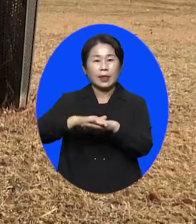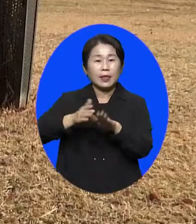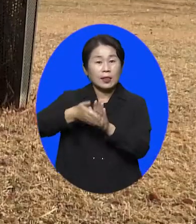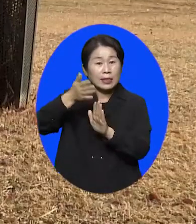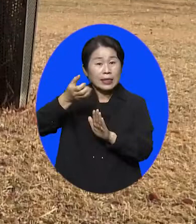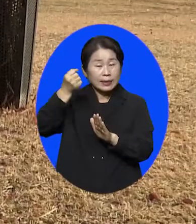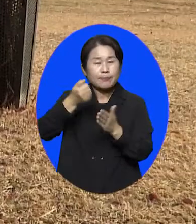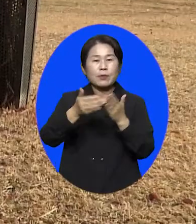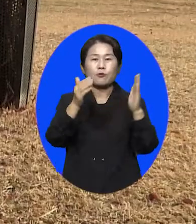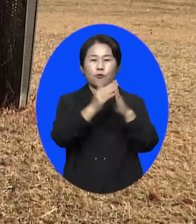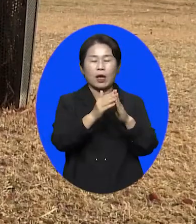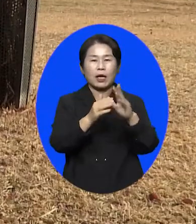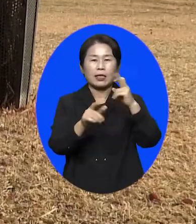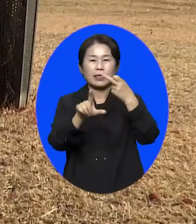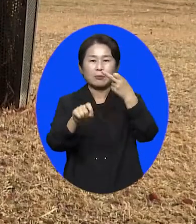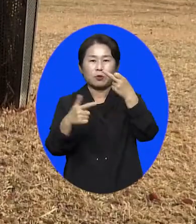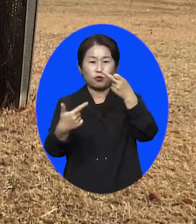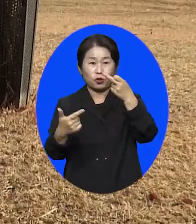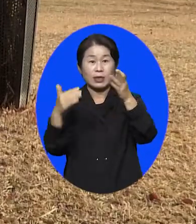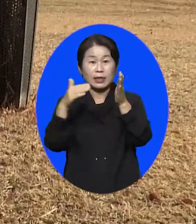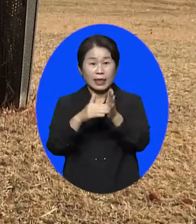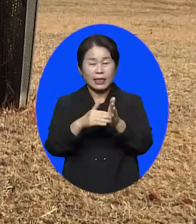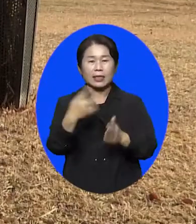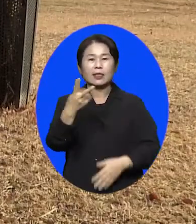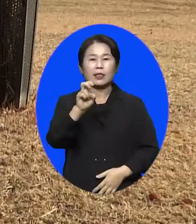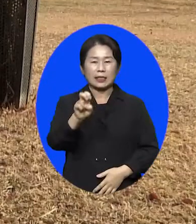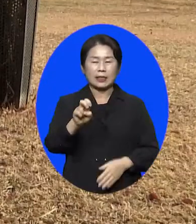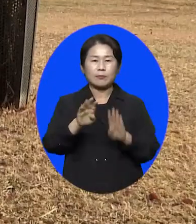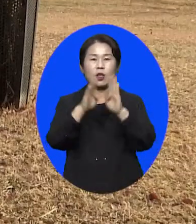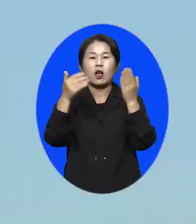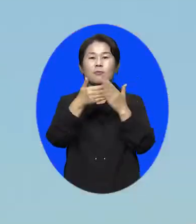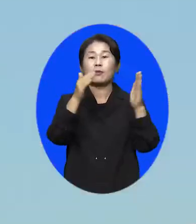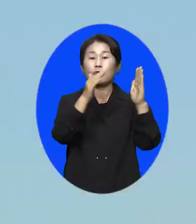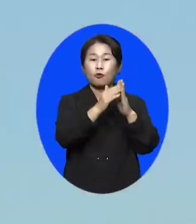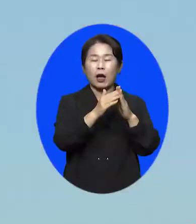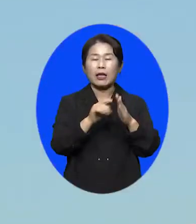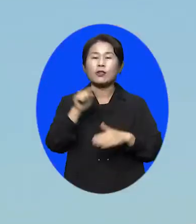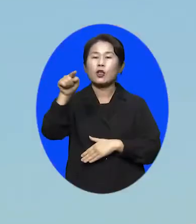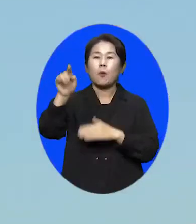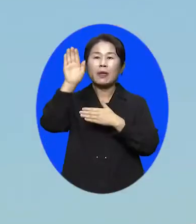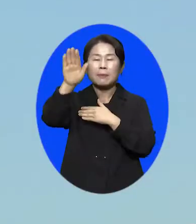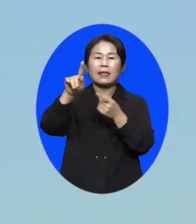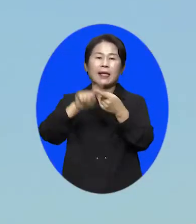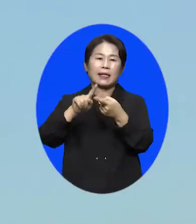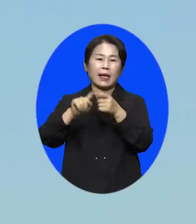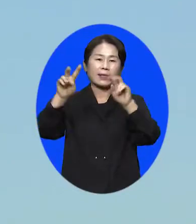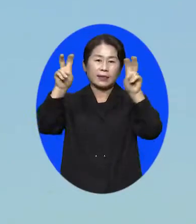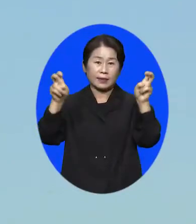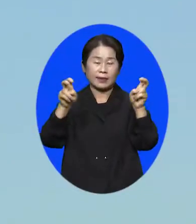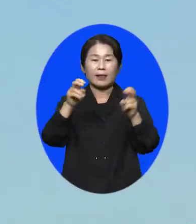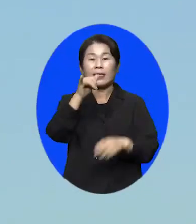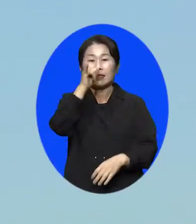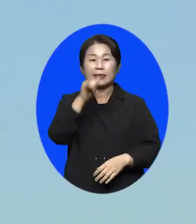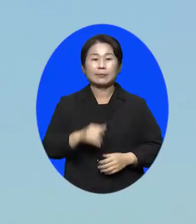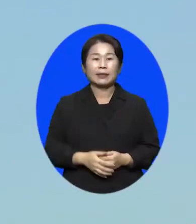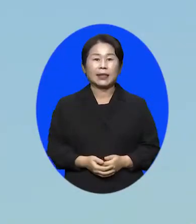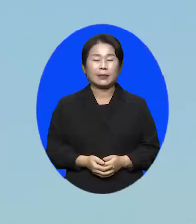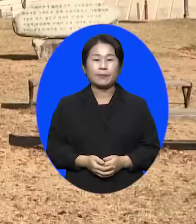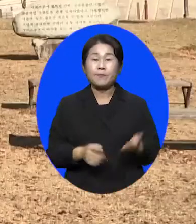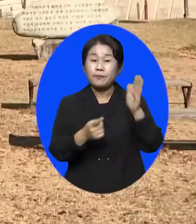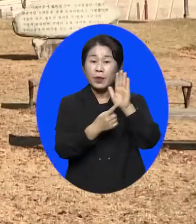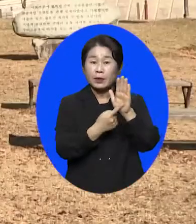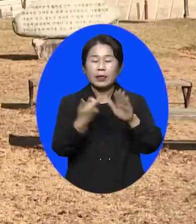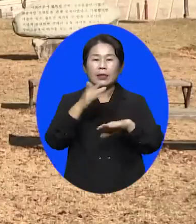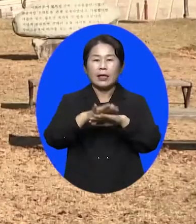대전시립미술관 이 오는 12월 6일까지 2020 열린 미술관 저편 의 미래 에서 를 개최합니다 이번